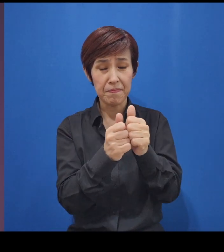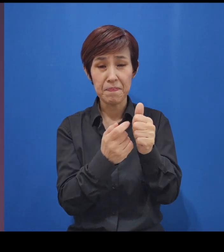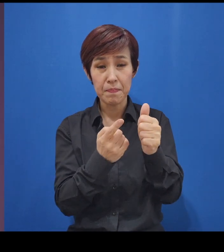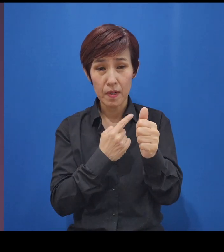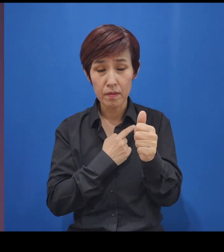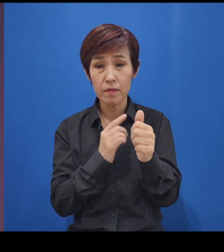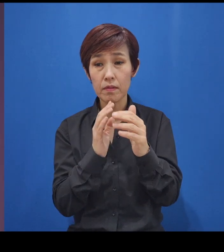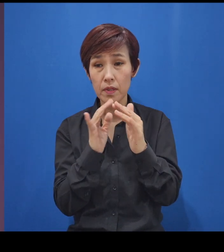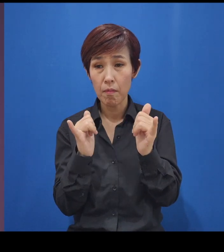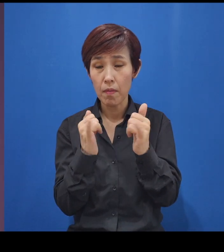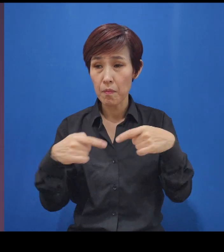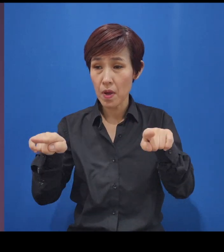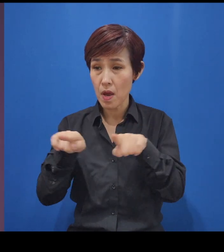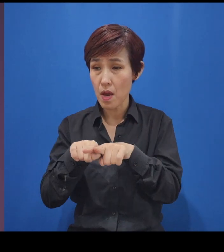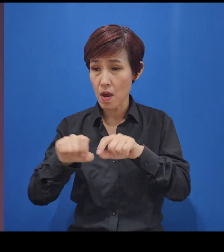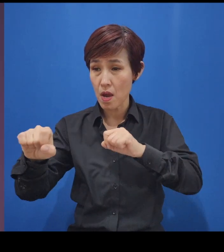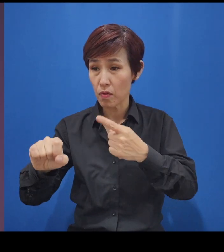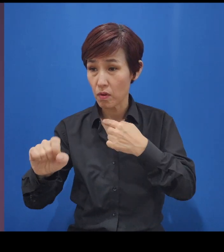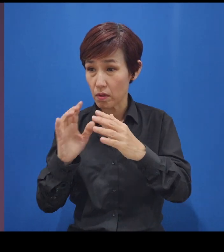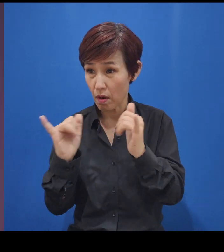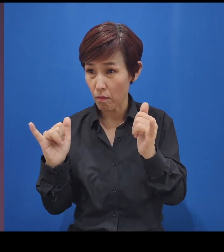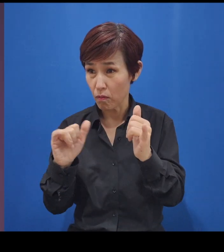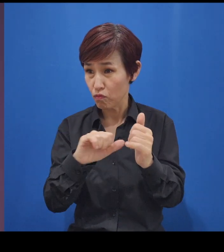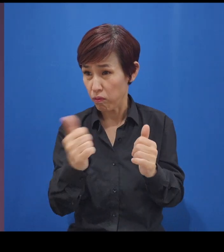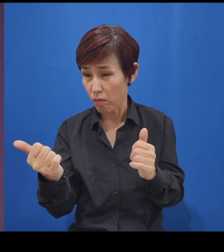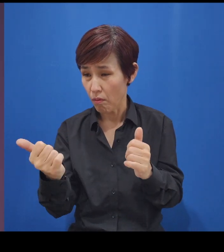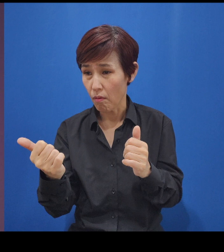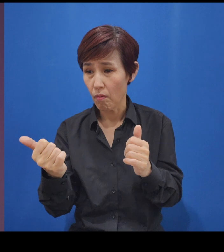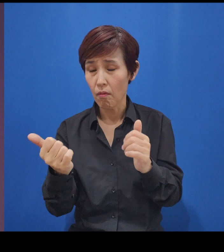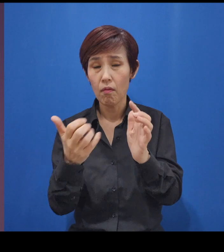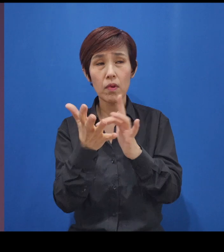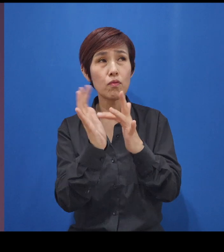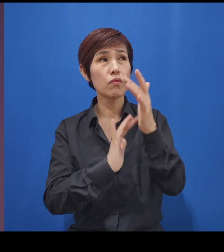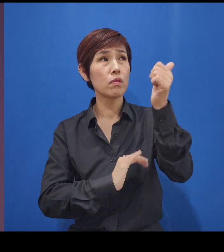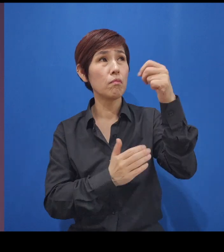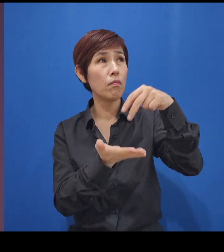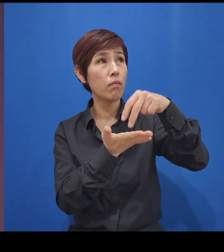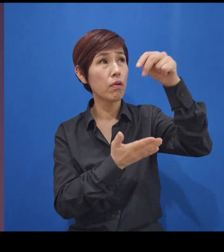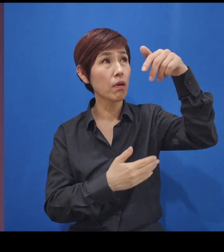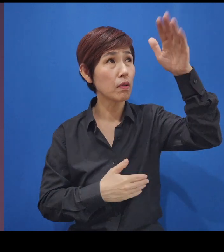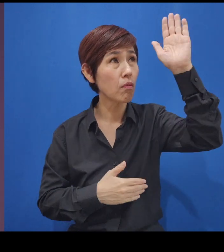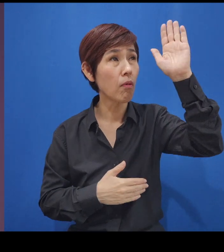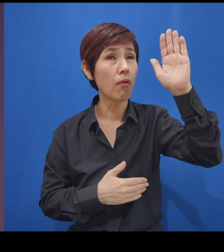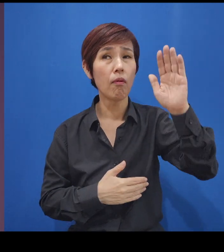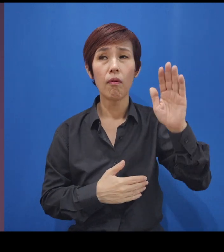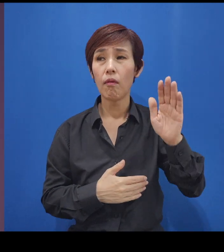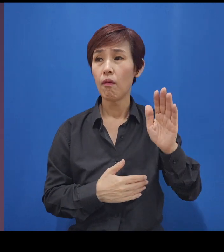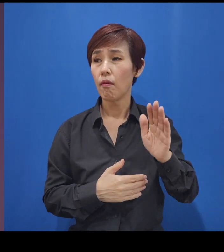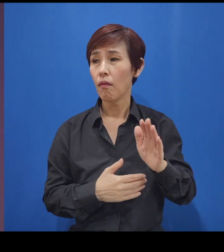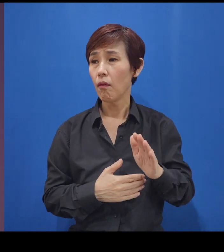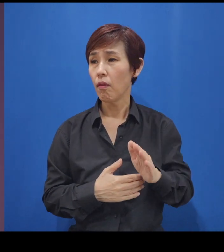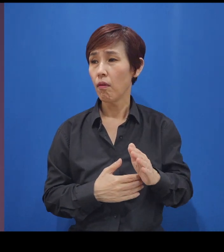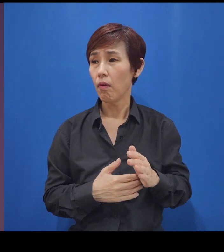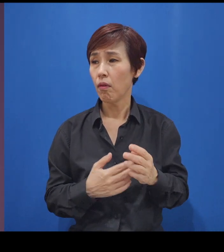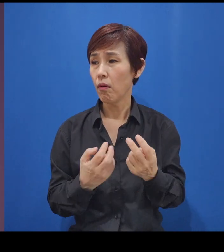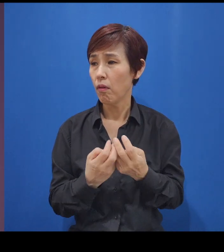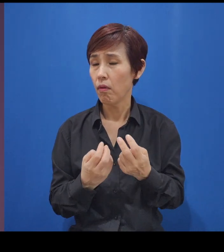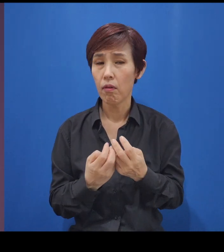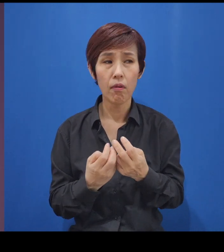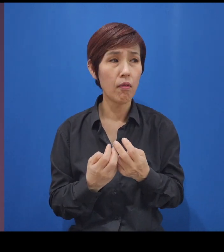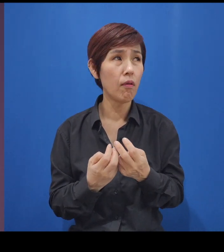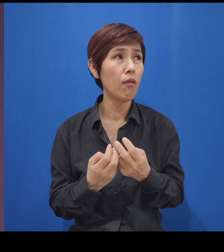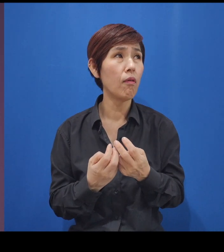버렸어요. 예수님도 하늘로 가버리셨어요. 동역자도 없고 예수님도